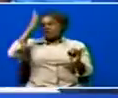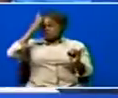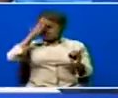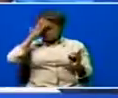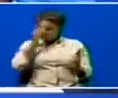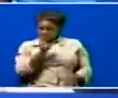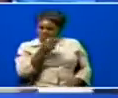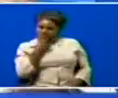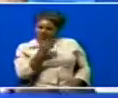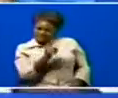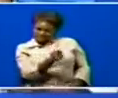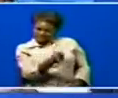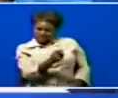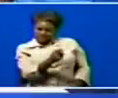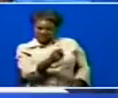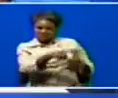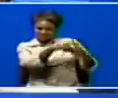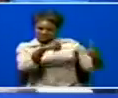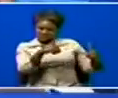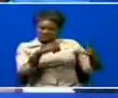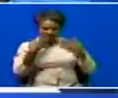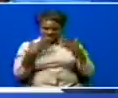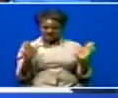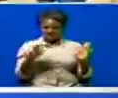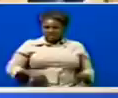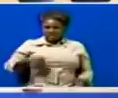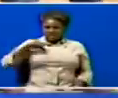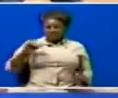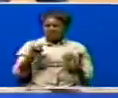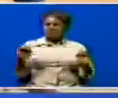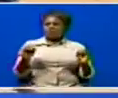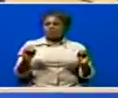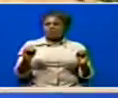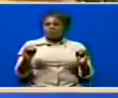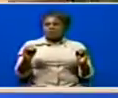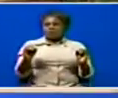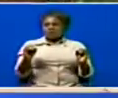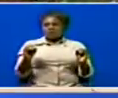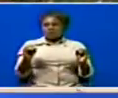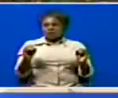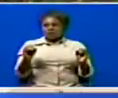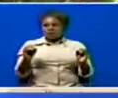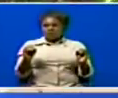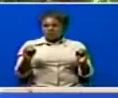mtu tunaenda kuua hata survive. Ingawa alionekana kurejelewa